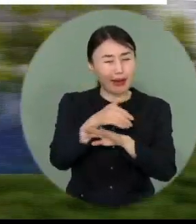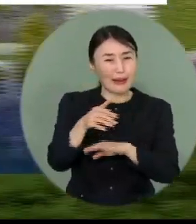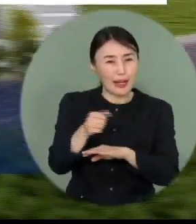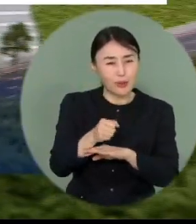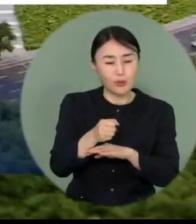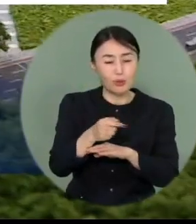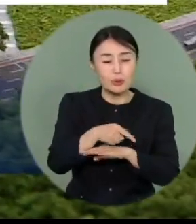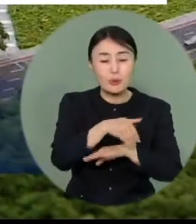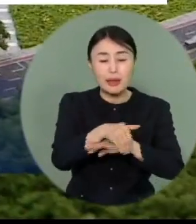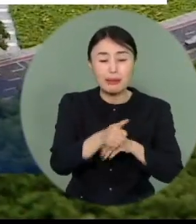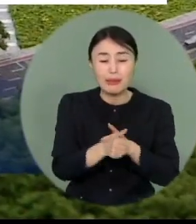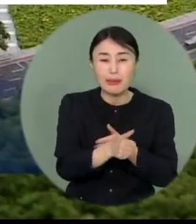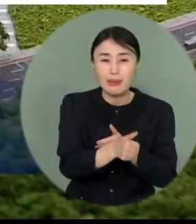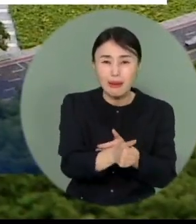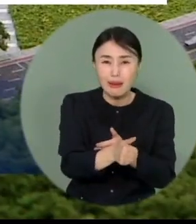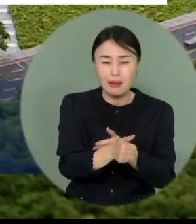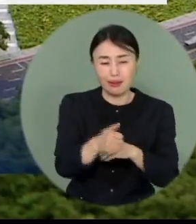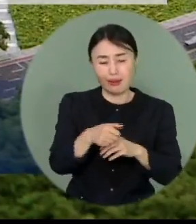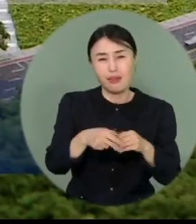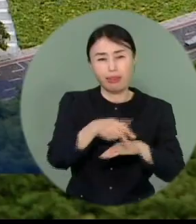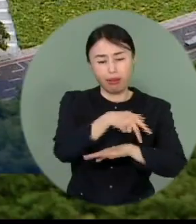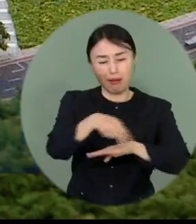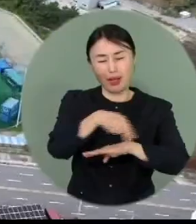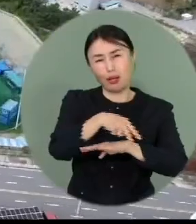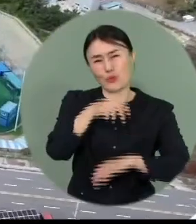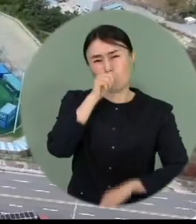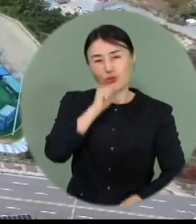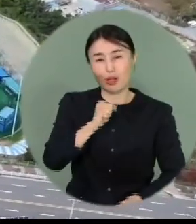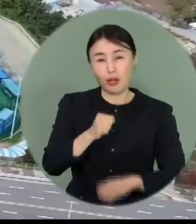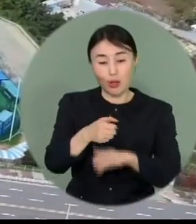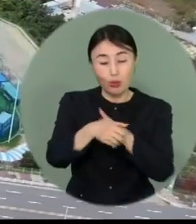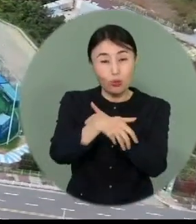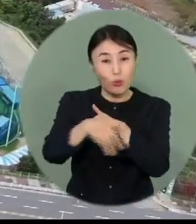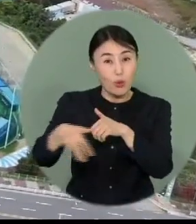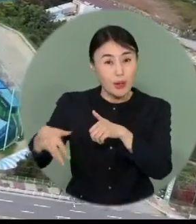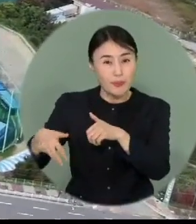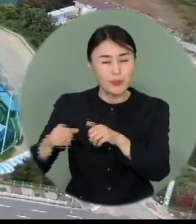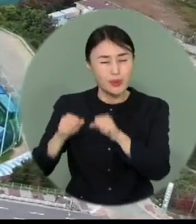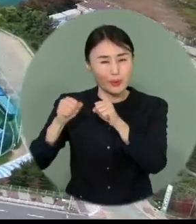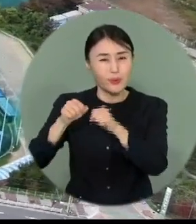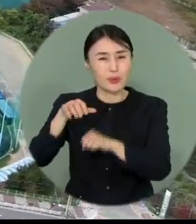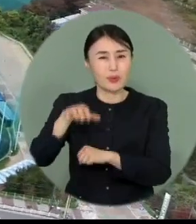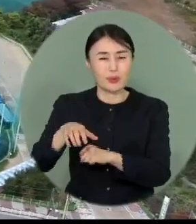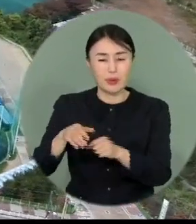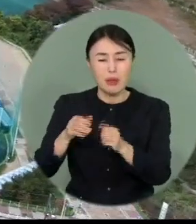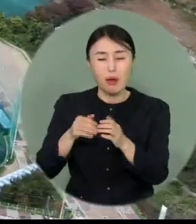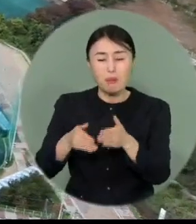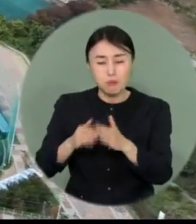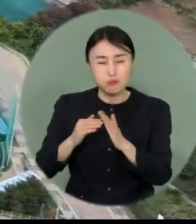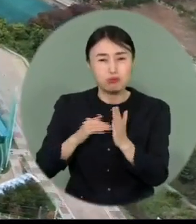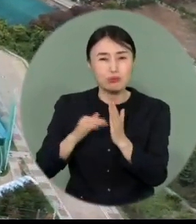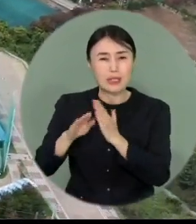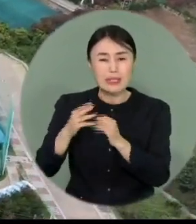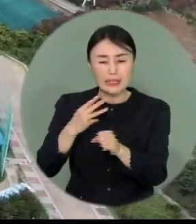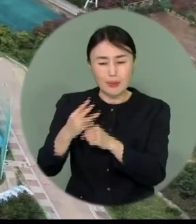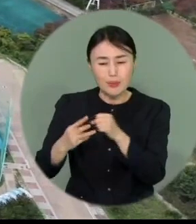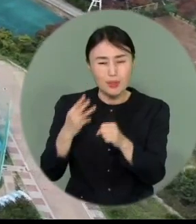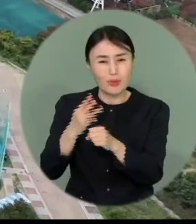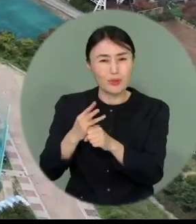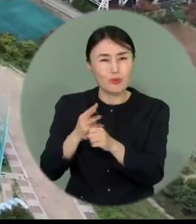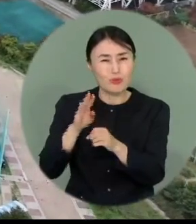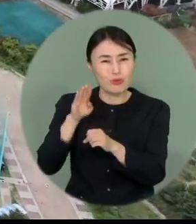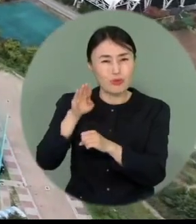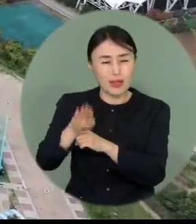수립한 계획에 맞춰서 설계까지 들어가는 것이 종합경기장 신설공사를 시작한지 3년 후에야 사후관리 방안을 찾겠다고